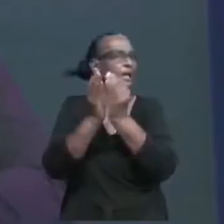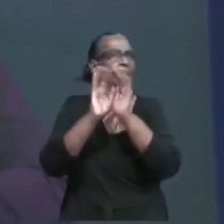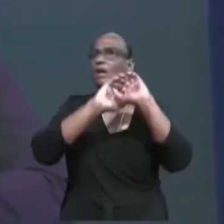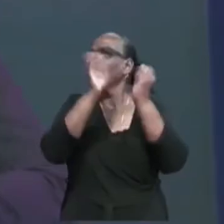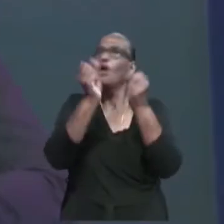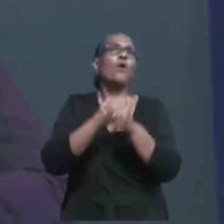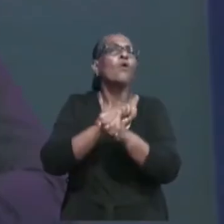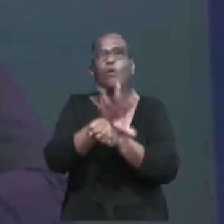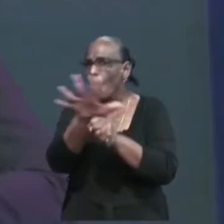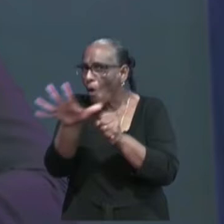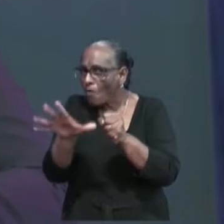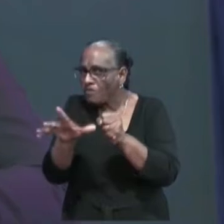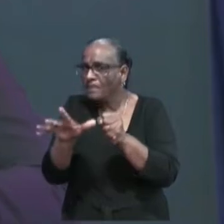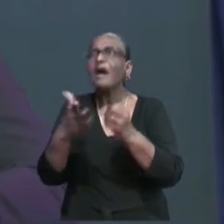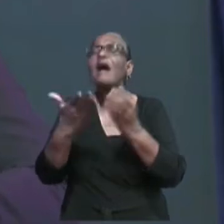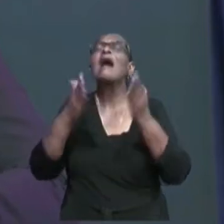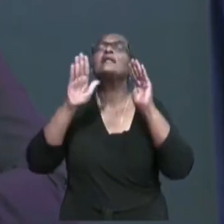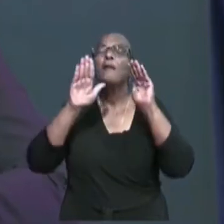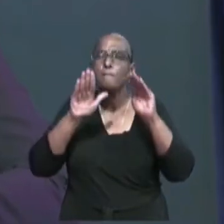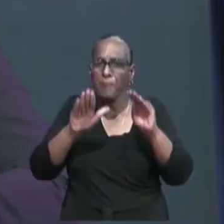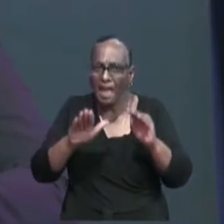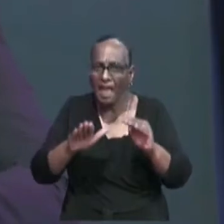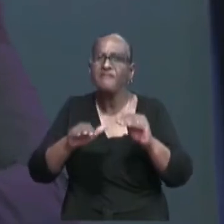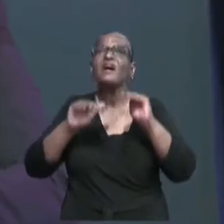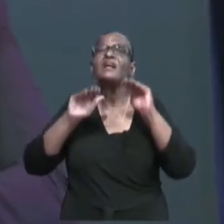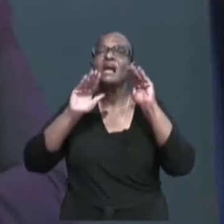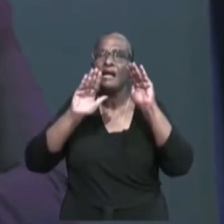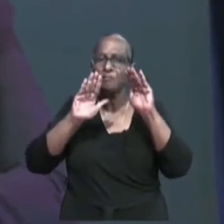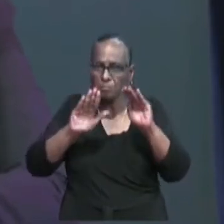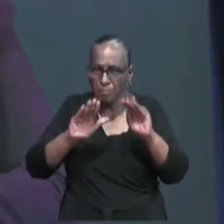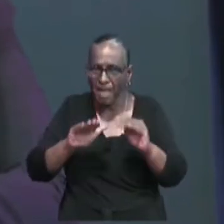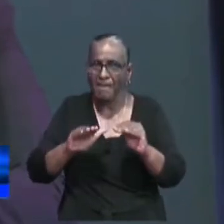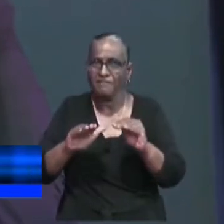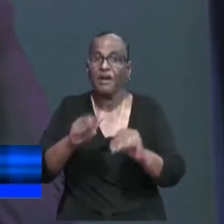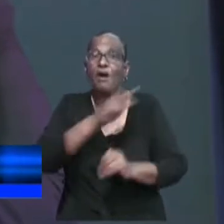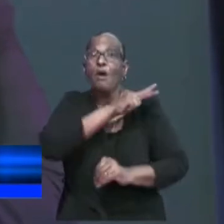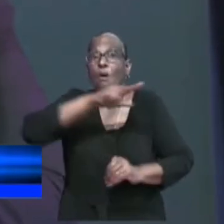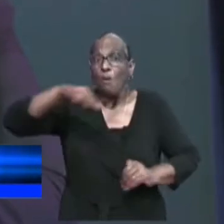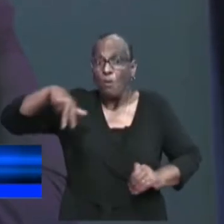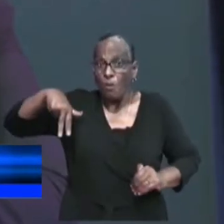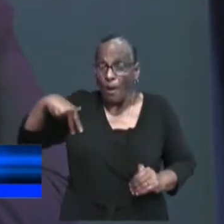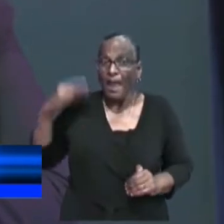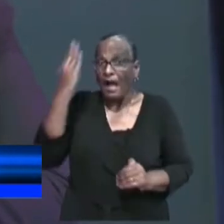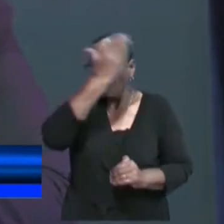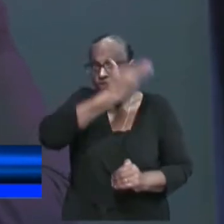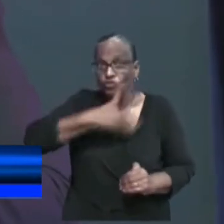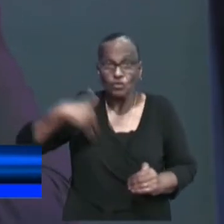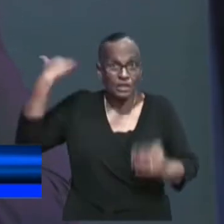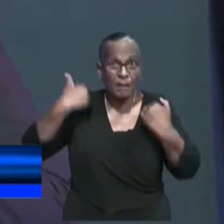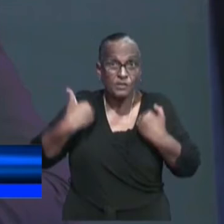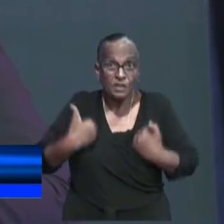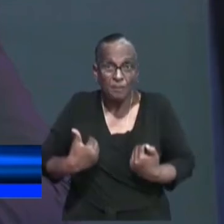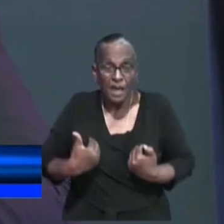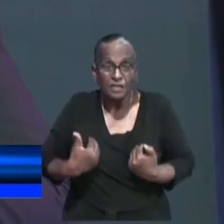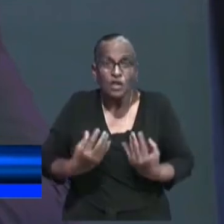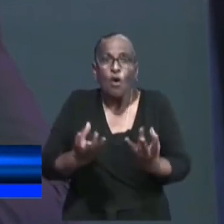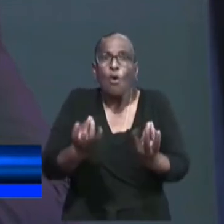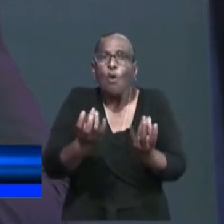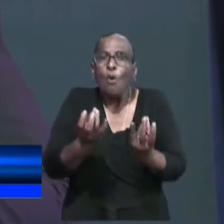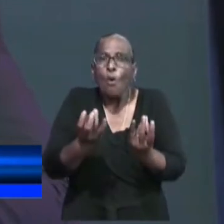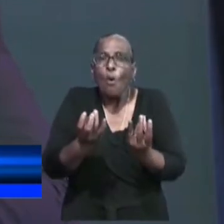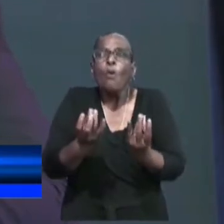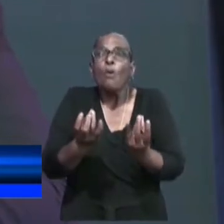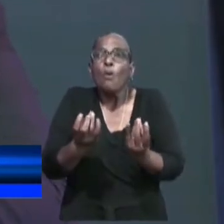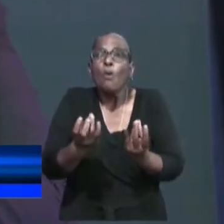COVID is er om er te zijn. En wij als Suriname gaan een manier moeten vinden hoe we met COVID gaan